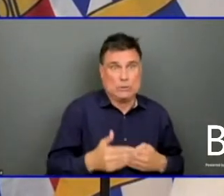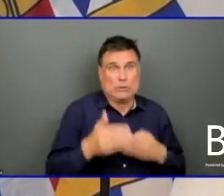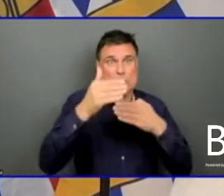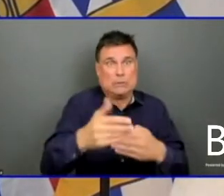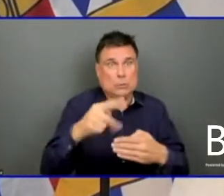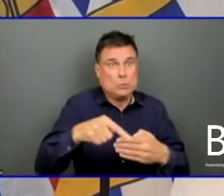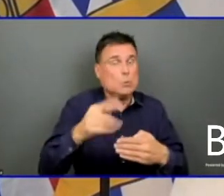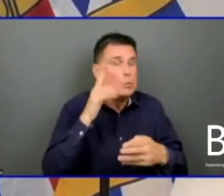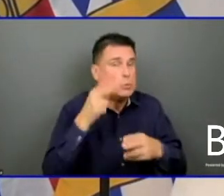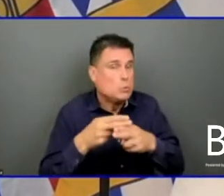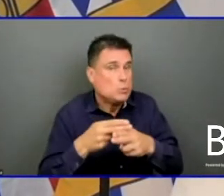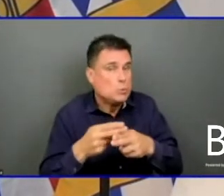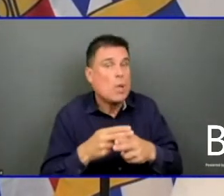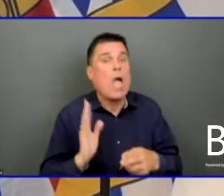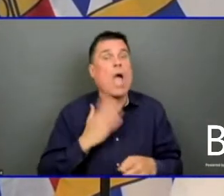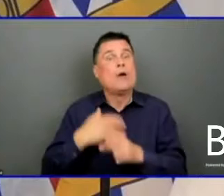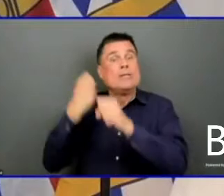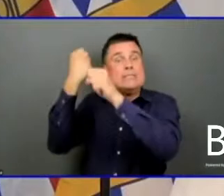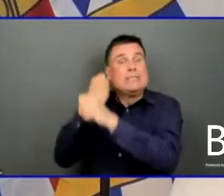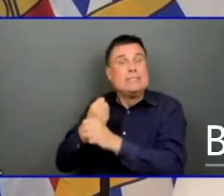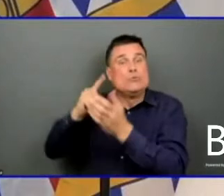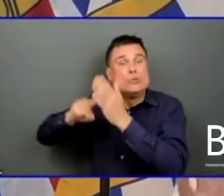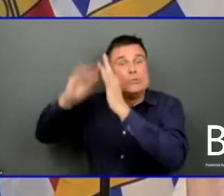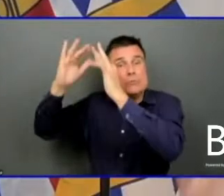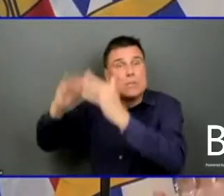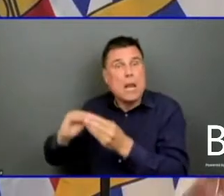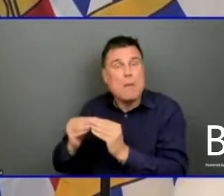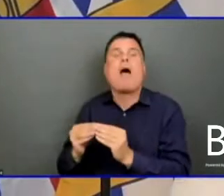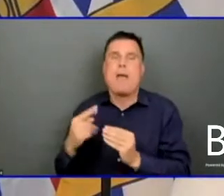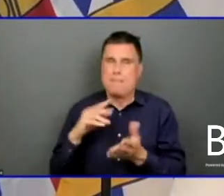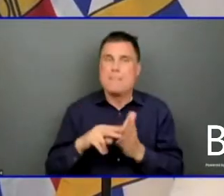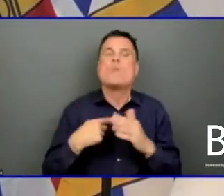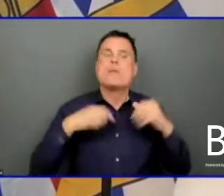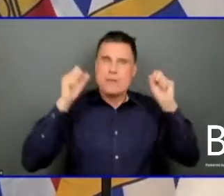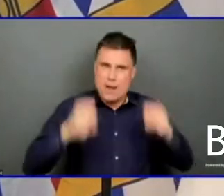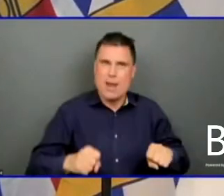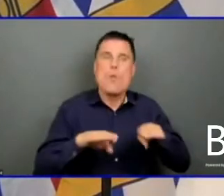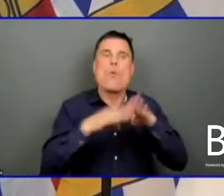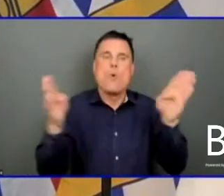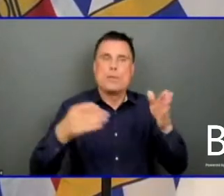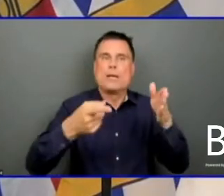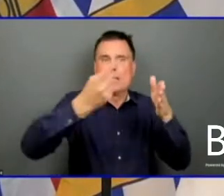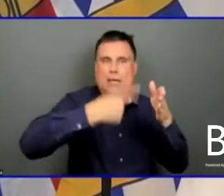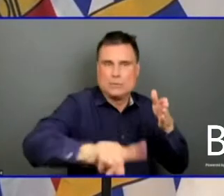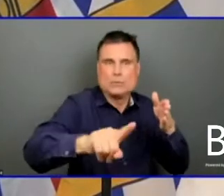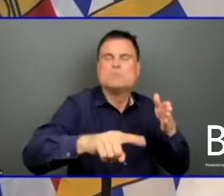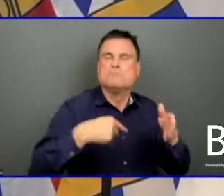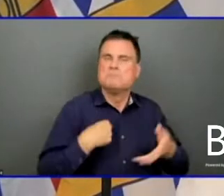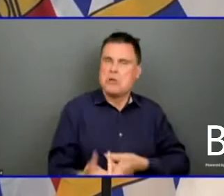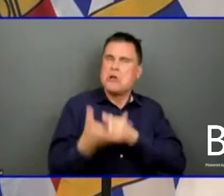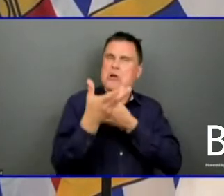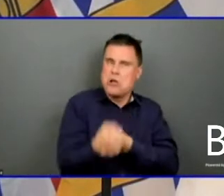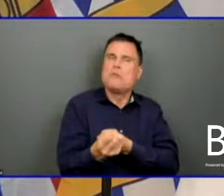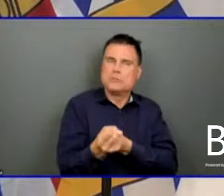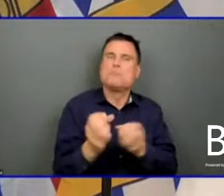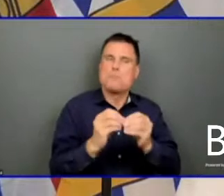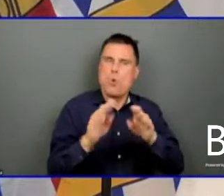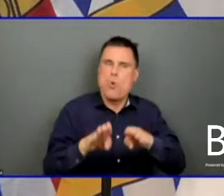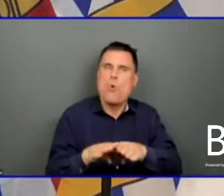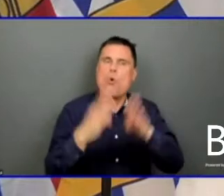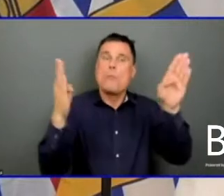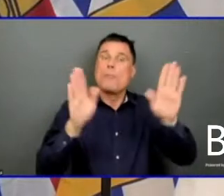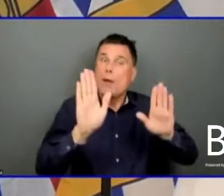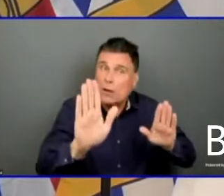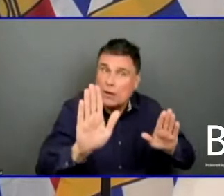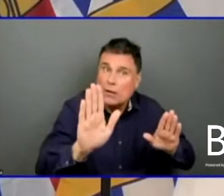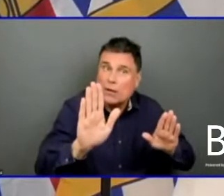我们呢希望大家相互支持，我们一定会达到第二重启阶段的这个目标。所以